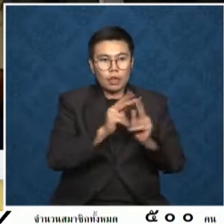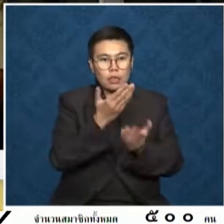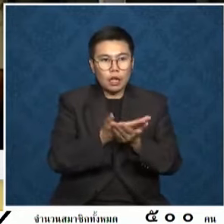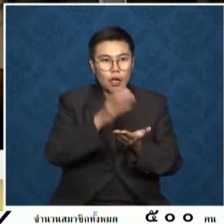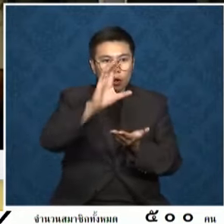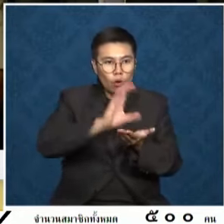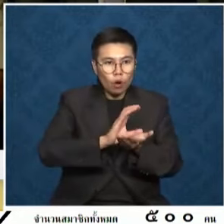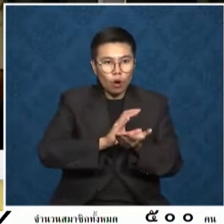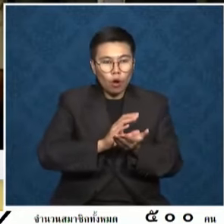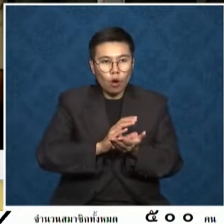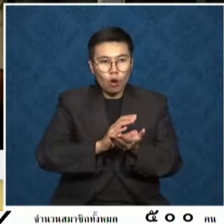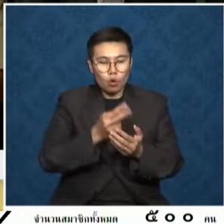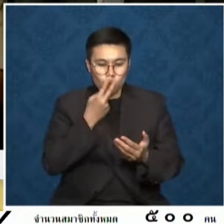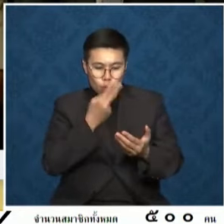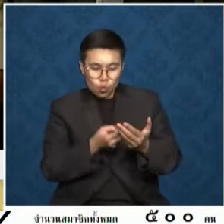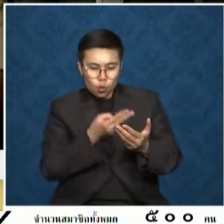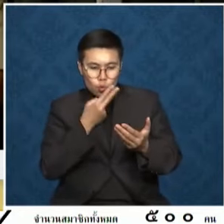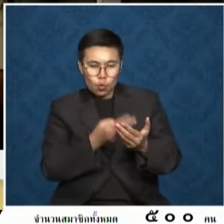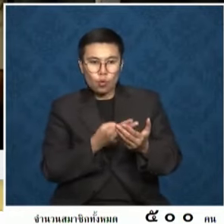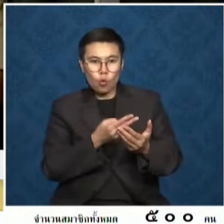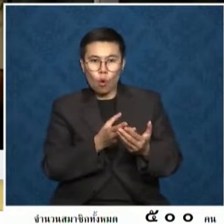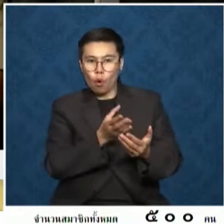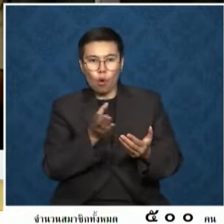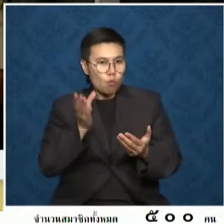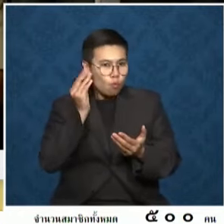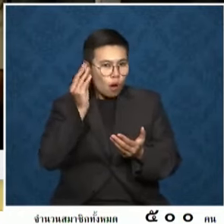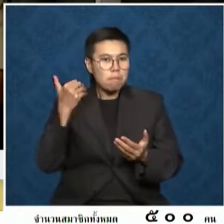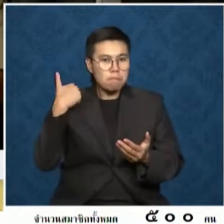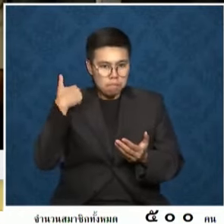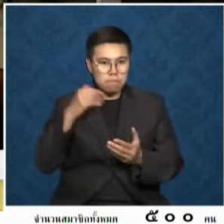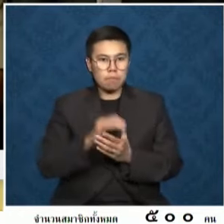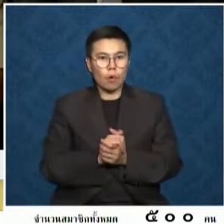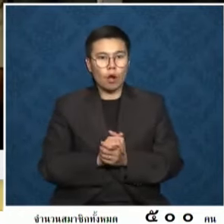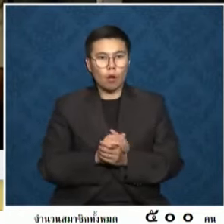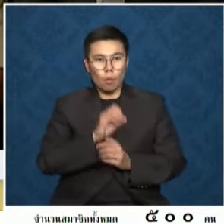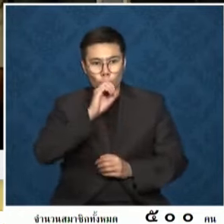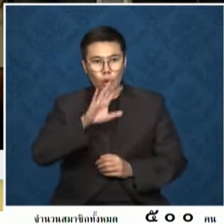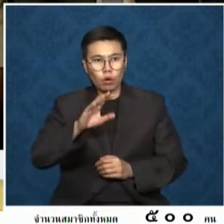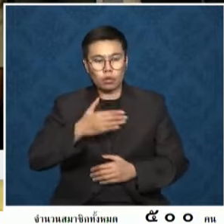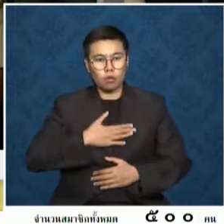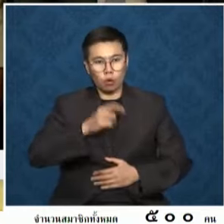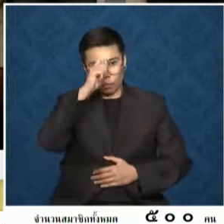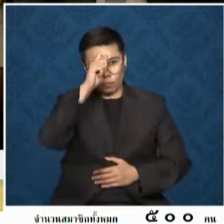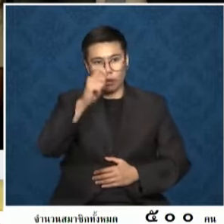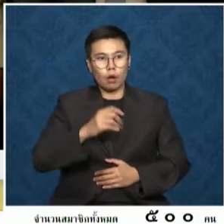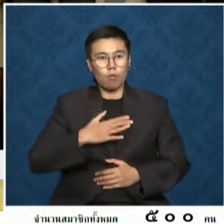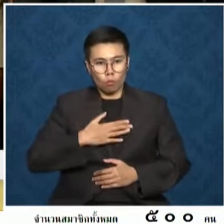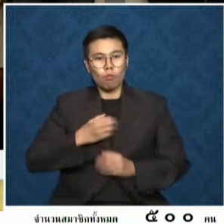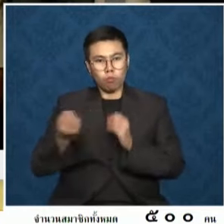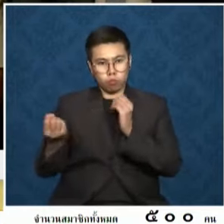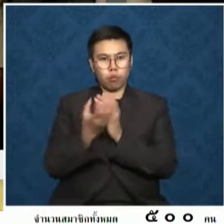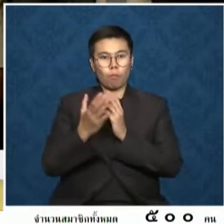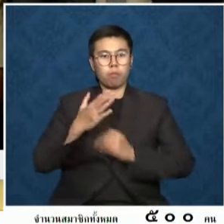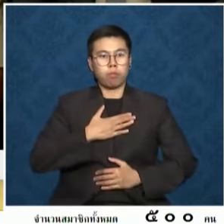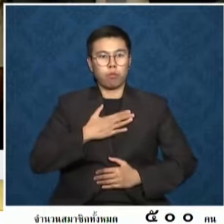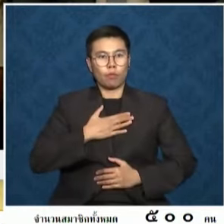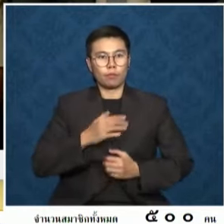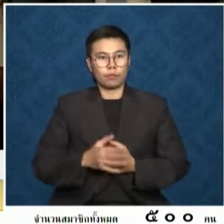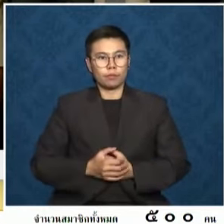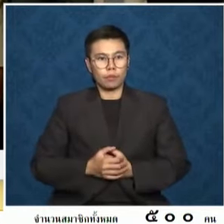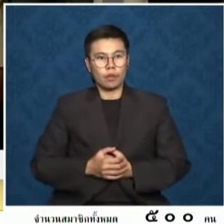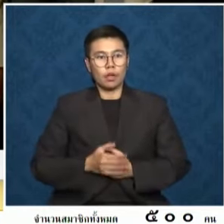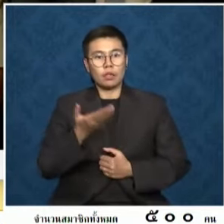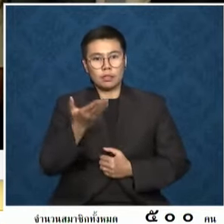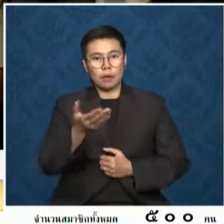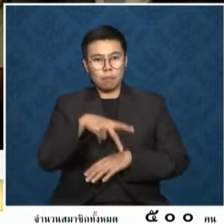ก็ถือโทรศัพท์ฟังอยู่ตลอดเวลาผมเรียนด้วยความเคารพเป็นการกระทำที่เสียหายมากแล้วท่านประ